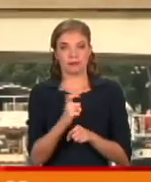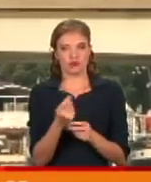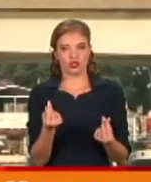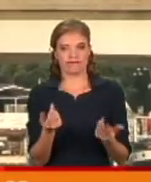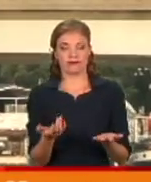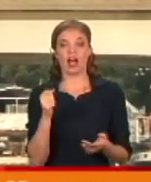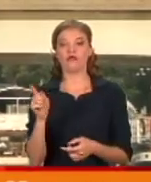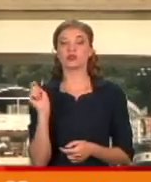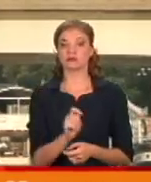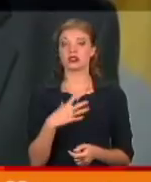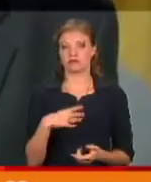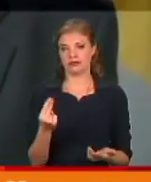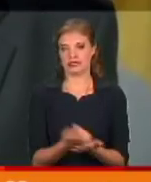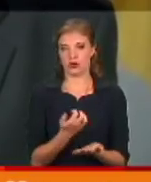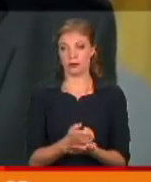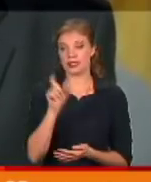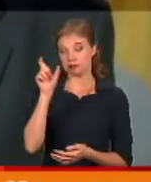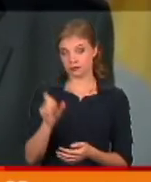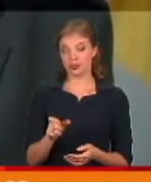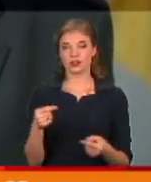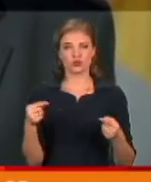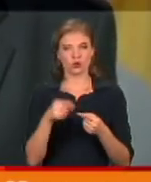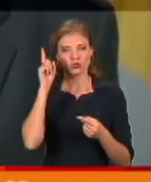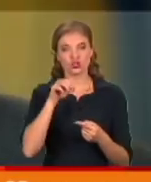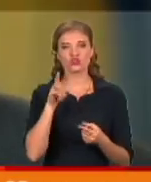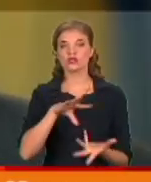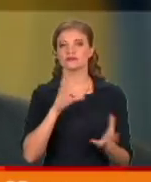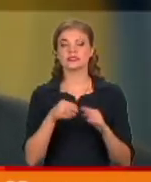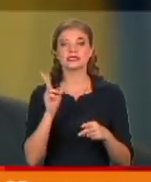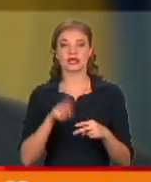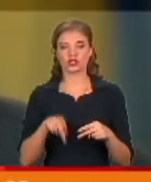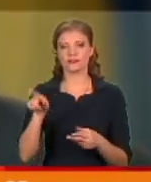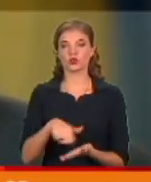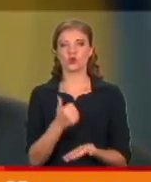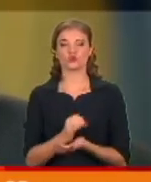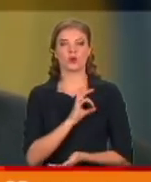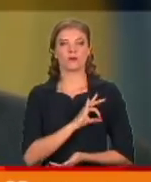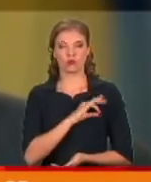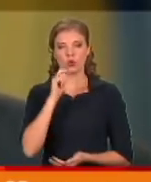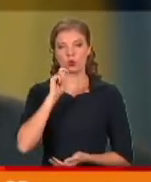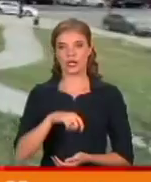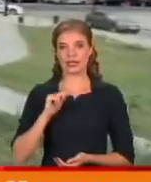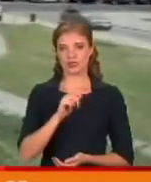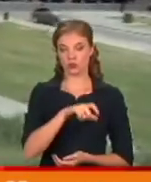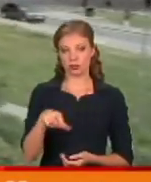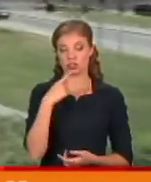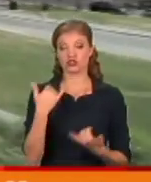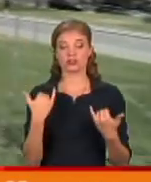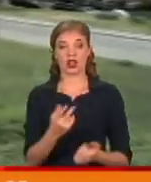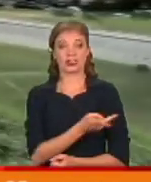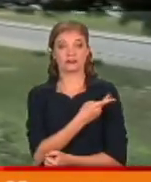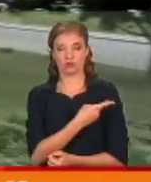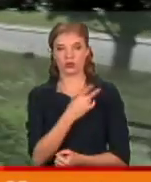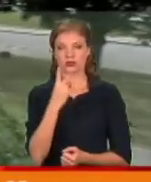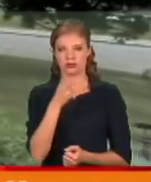гроші, а вони приїхали заробляти. Пан Юрій, той, хто, напевне, знає, чим це закінчується, він очолює профспілку українських робітників, каже, нині в